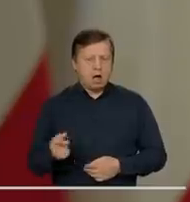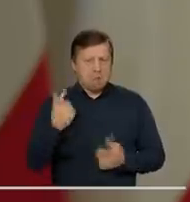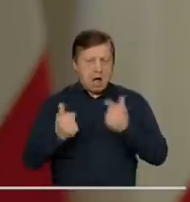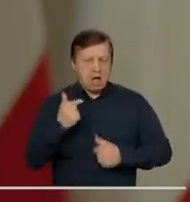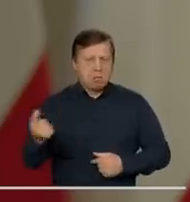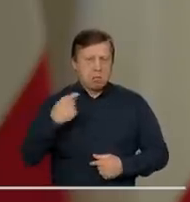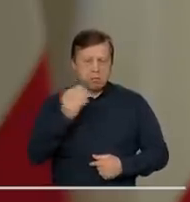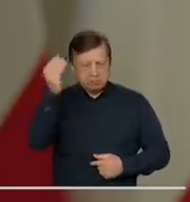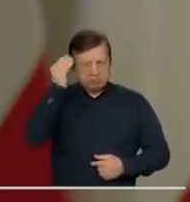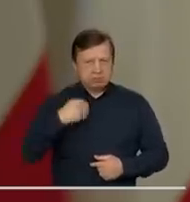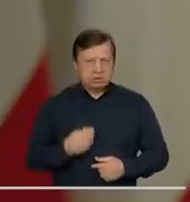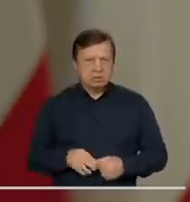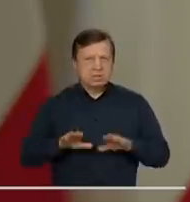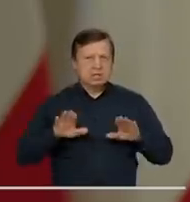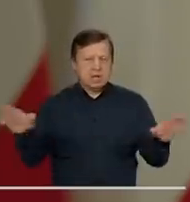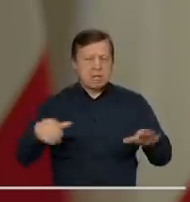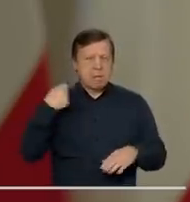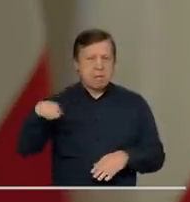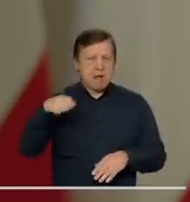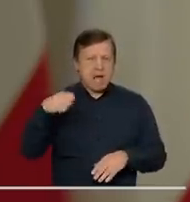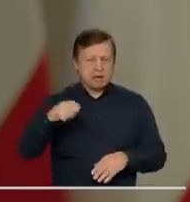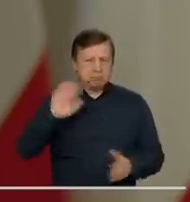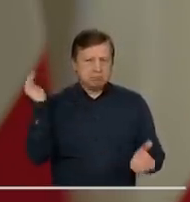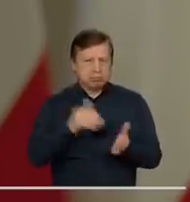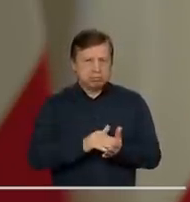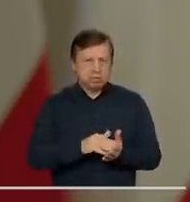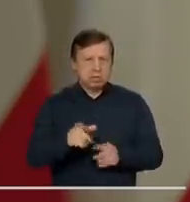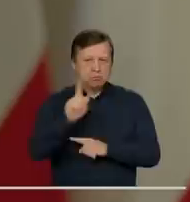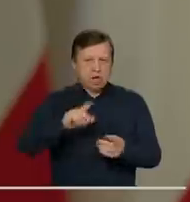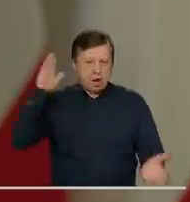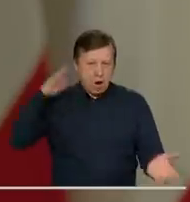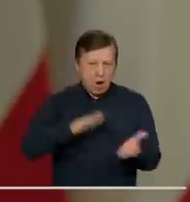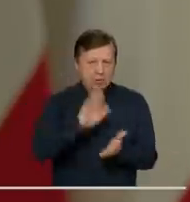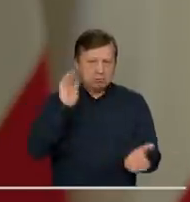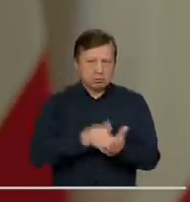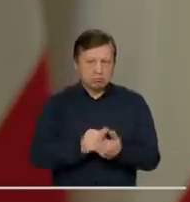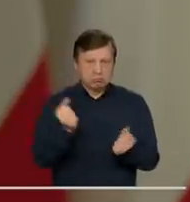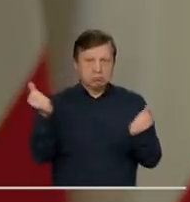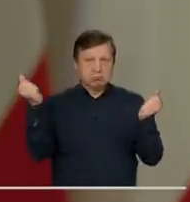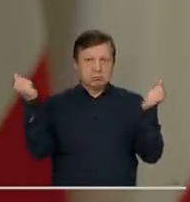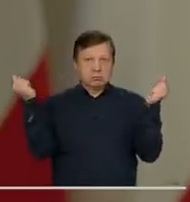powiedziała: spadł samolot z prezydentem, rozbił się przy lądowaniu. Szok.